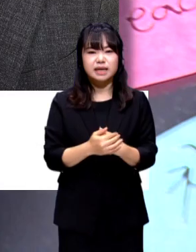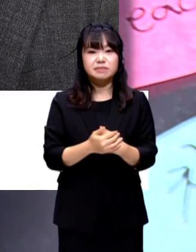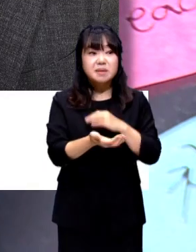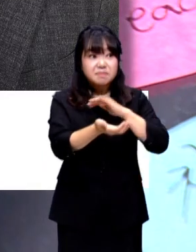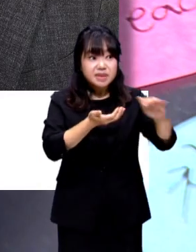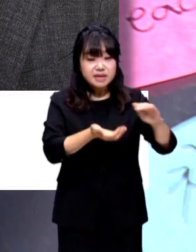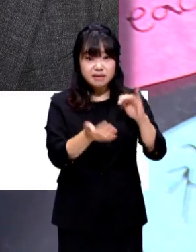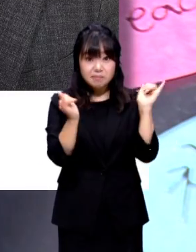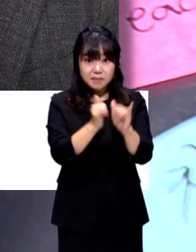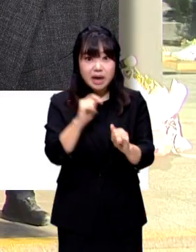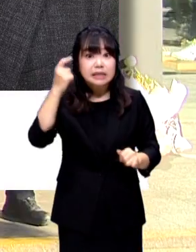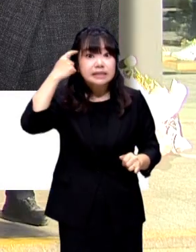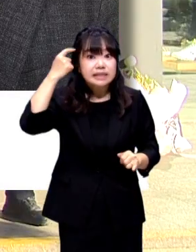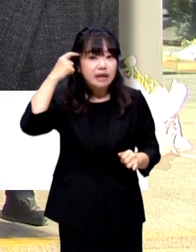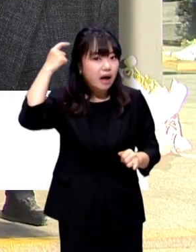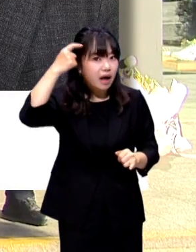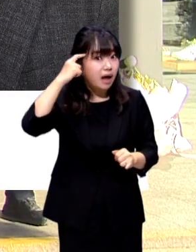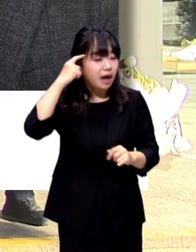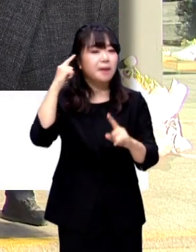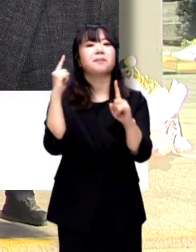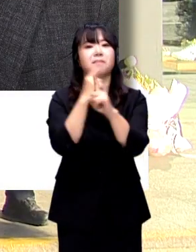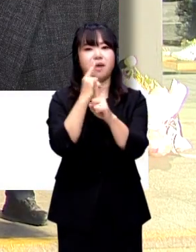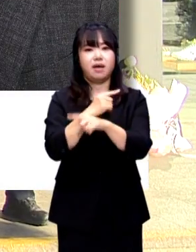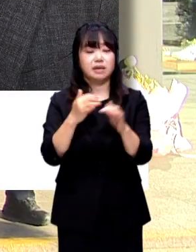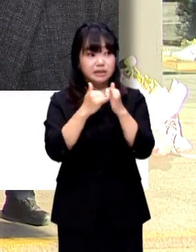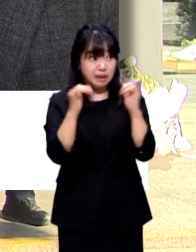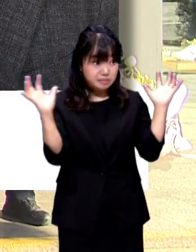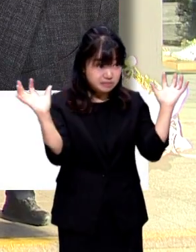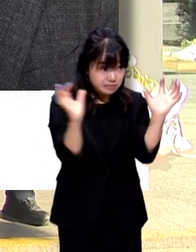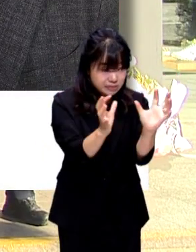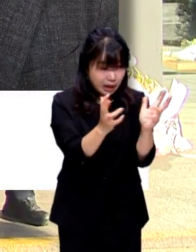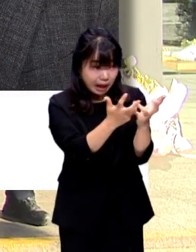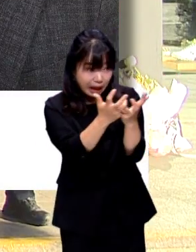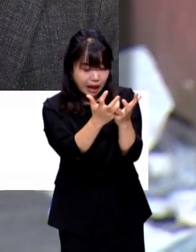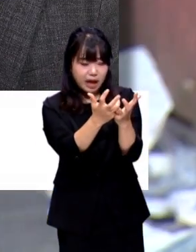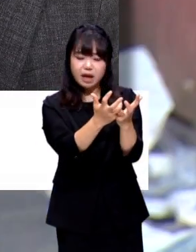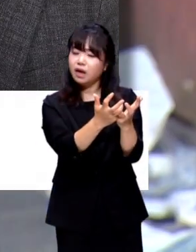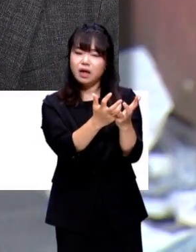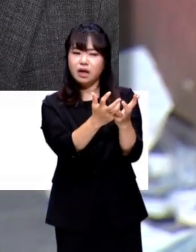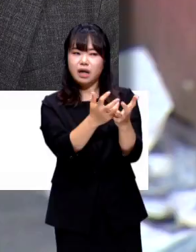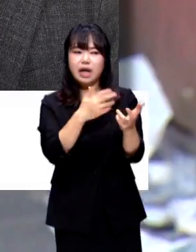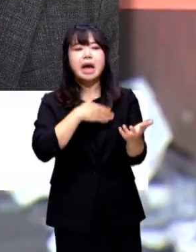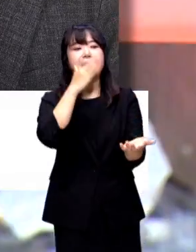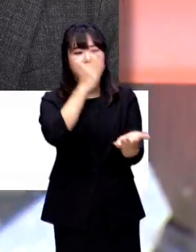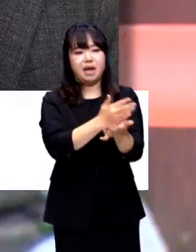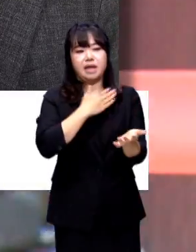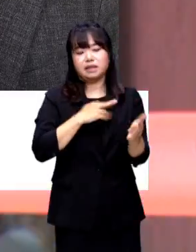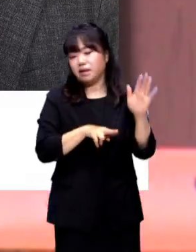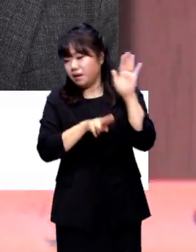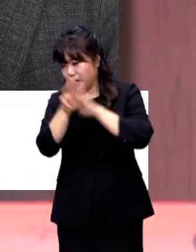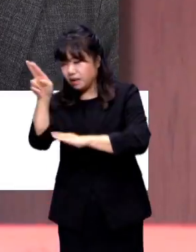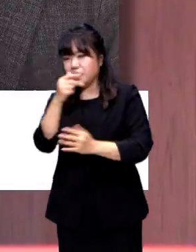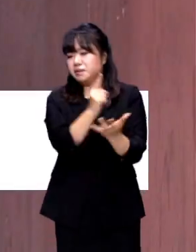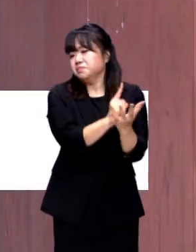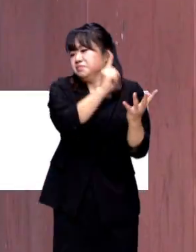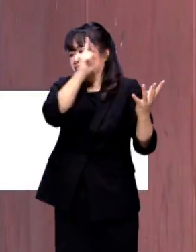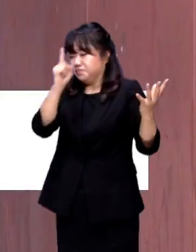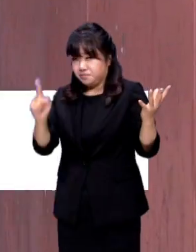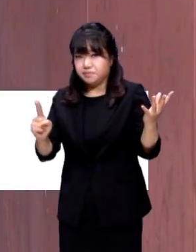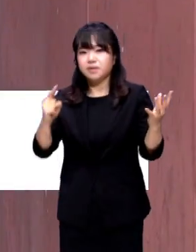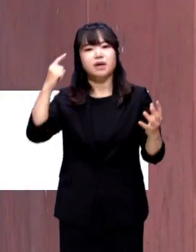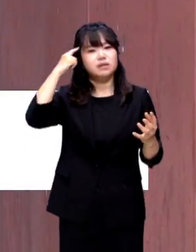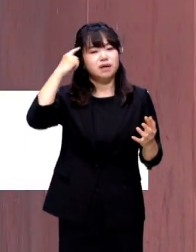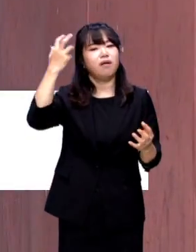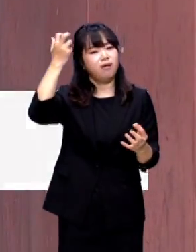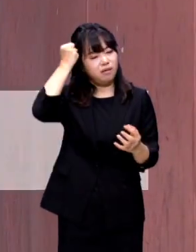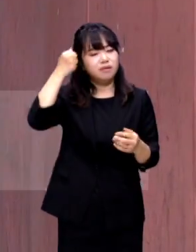생각을 해야 될 것 같고요. 일정 규모 이상이 올라갔었을 때는 우리가 다리를 피하고 회피를 해야 된다라는 생각도 좀 있어야